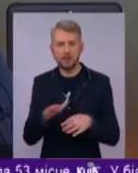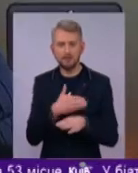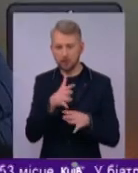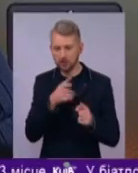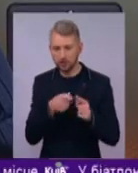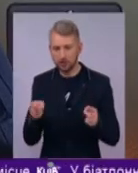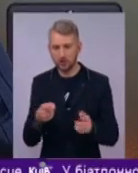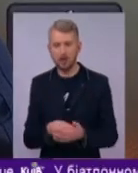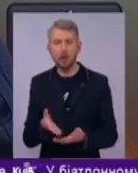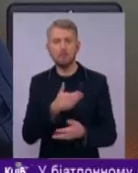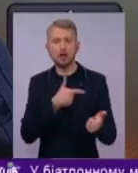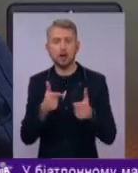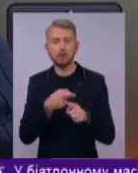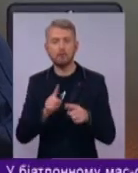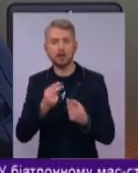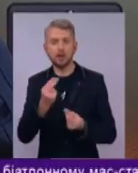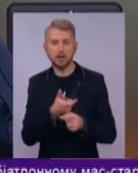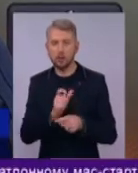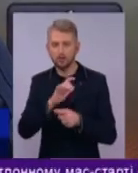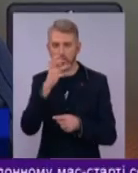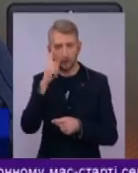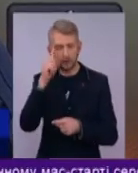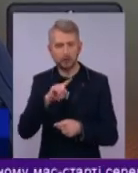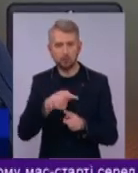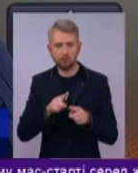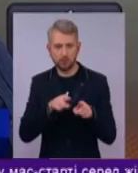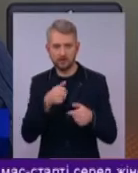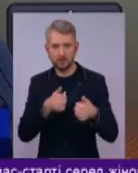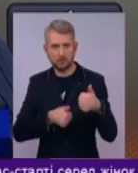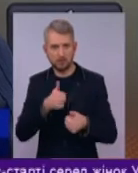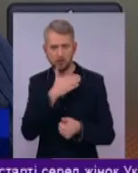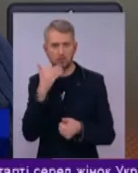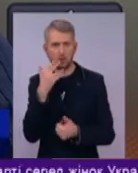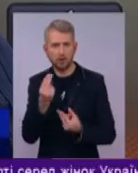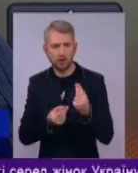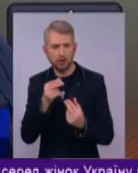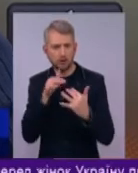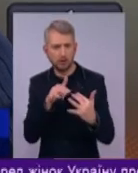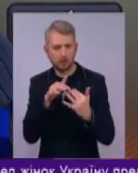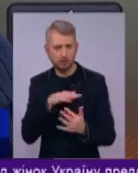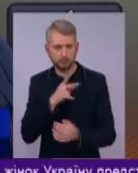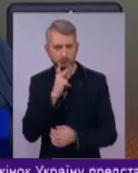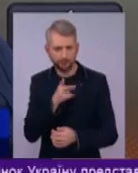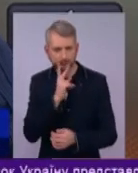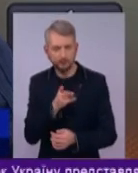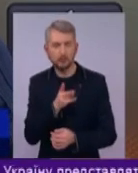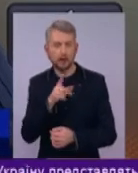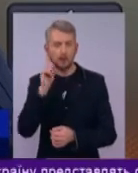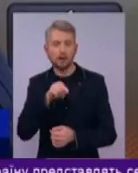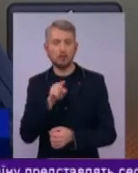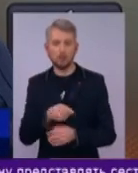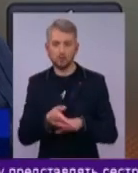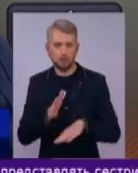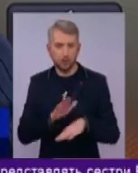Мы готовимся к этой игре очень серьезно и знаем, что это за соперник. Немало игр просмотрели их и знаем, что здесь не